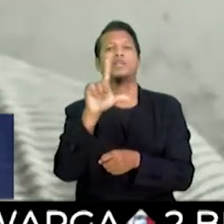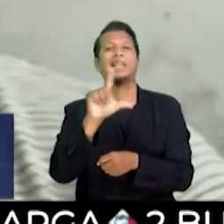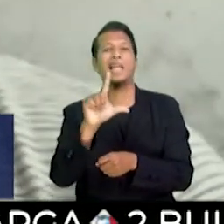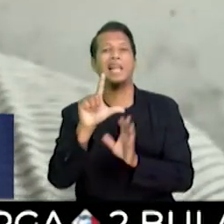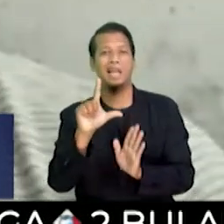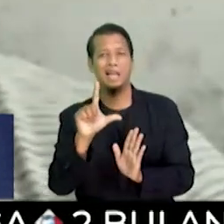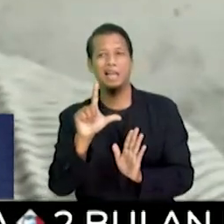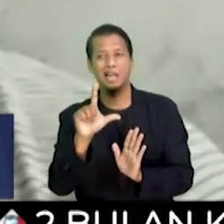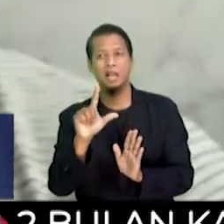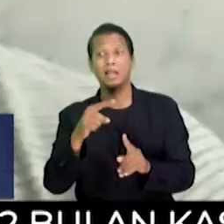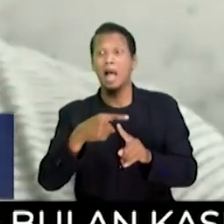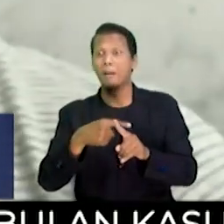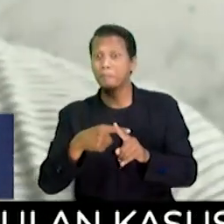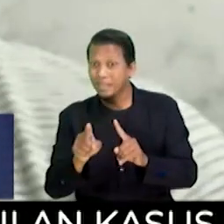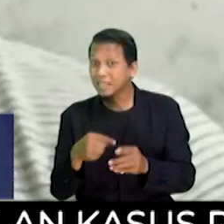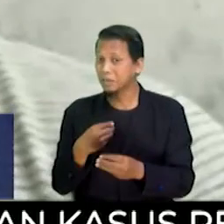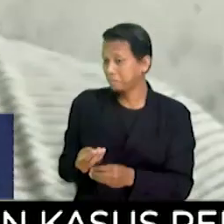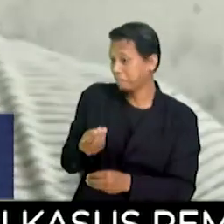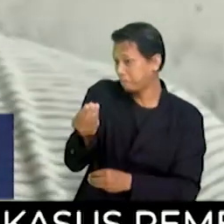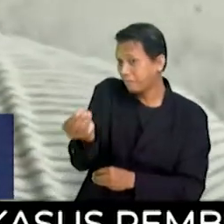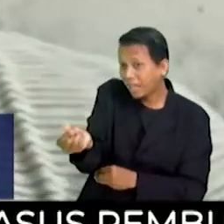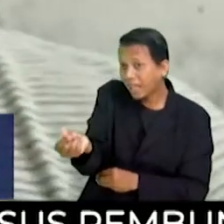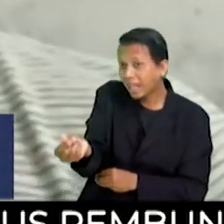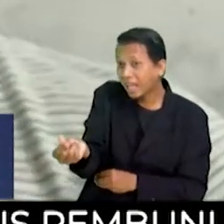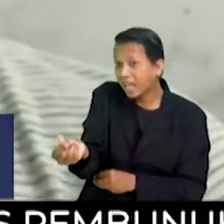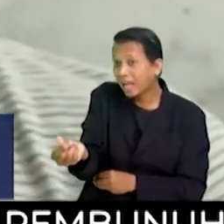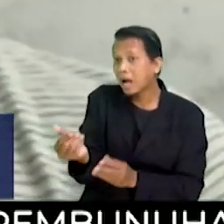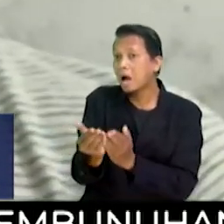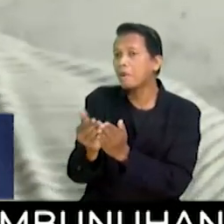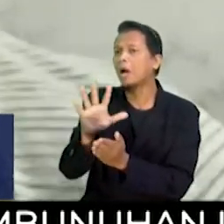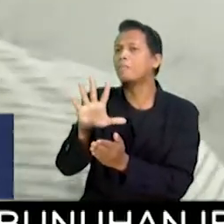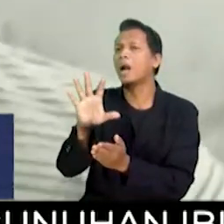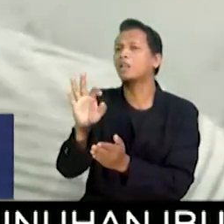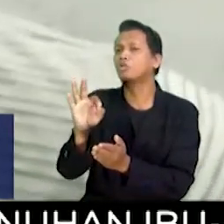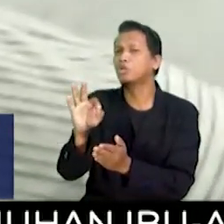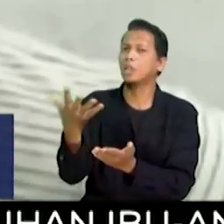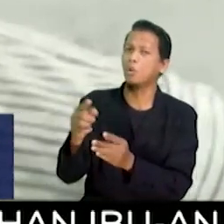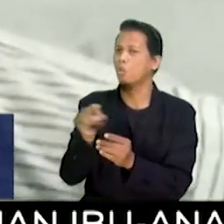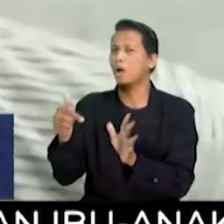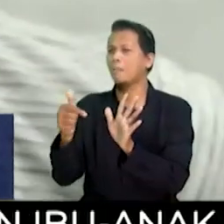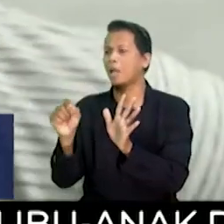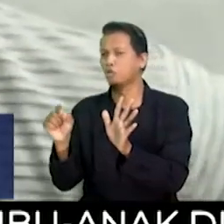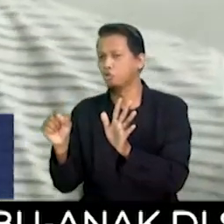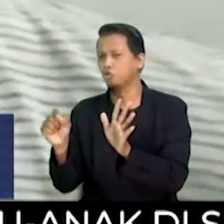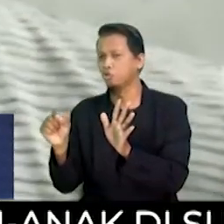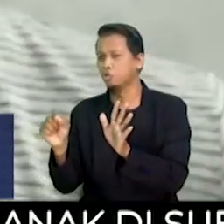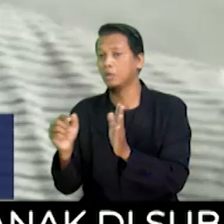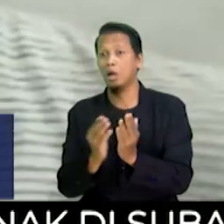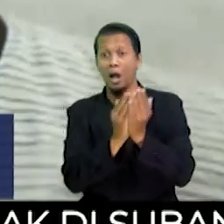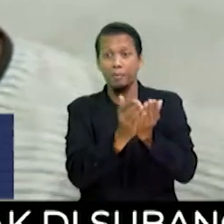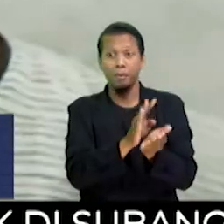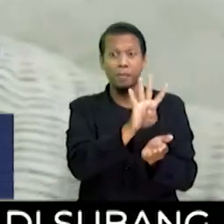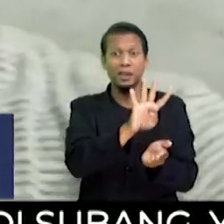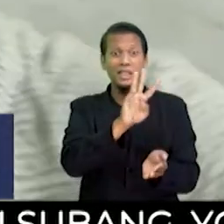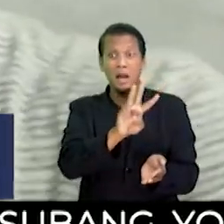Sementara yang dapat 500, 600. Mana orang yang punya kapal sampai 3-4? Dari mana kita